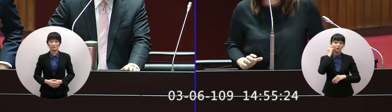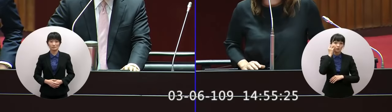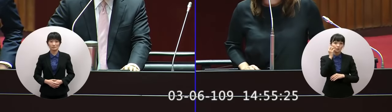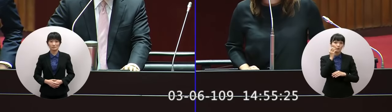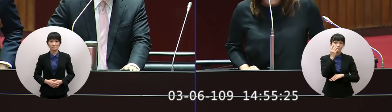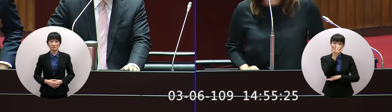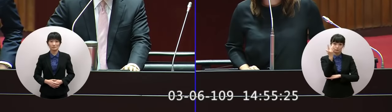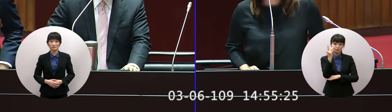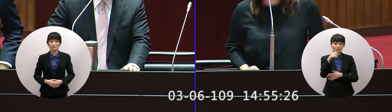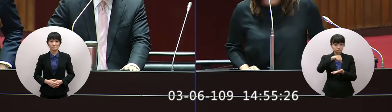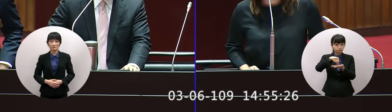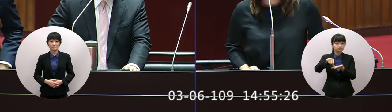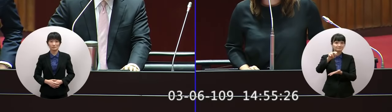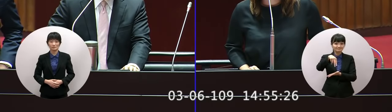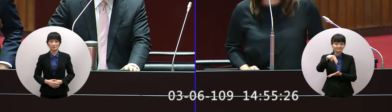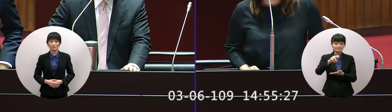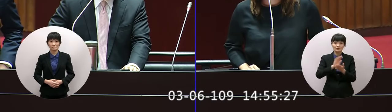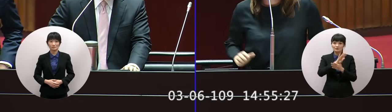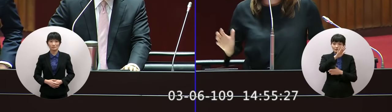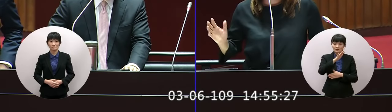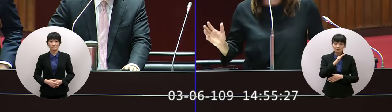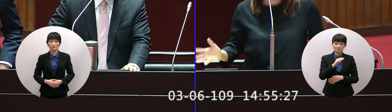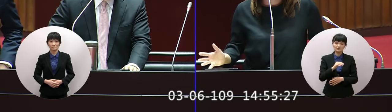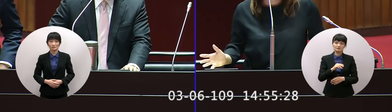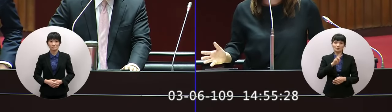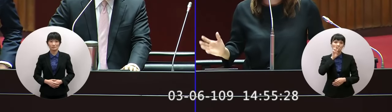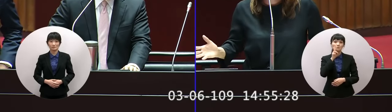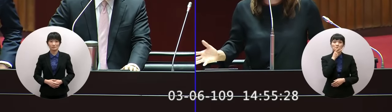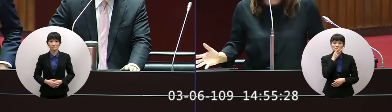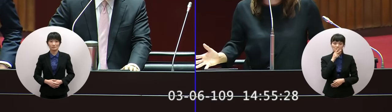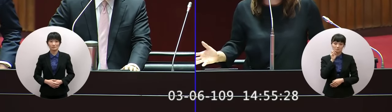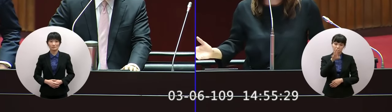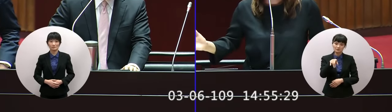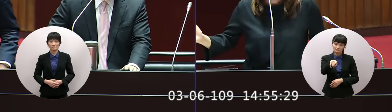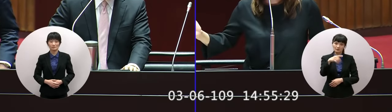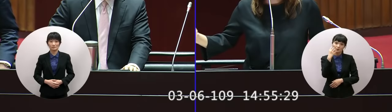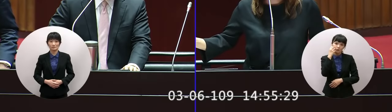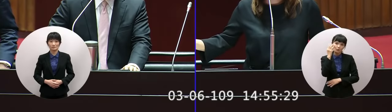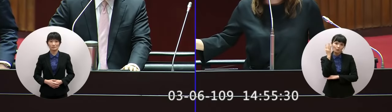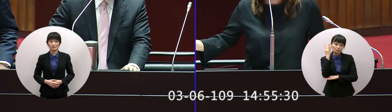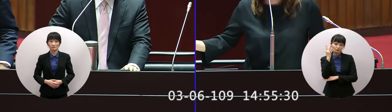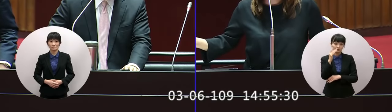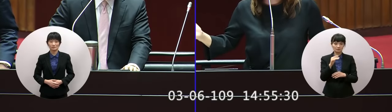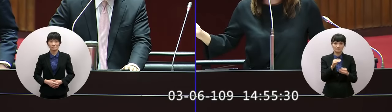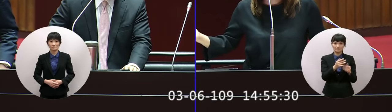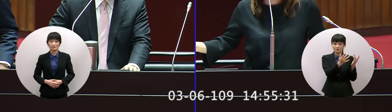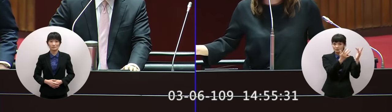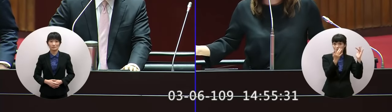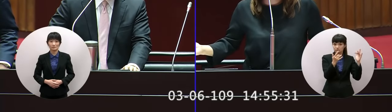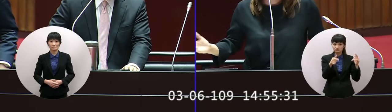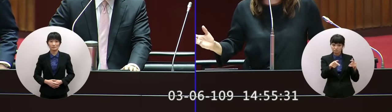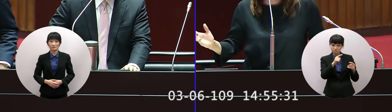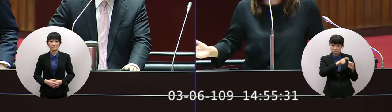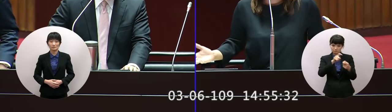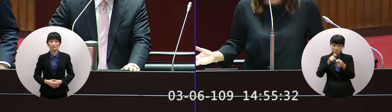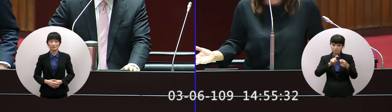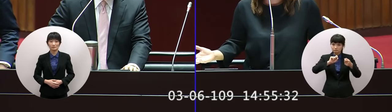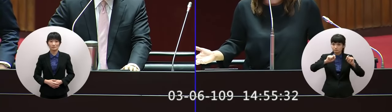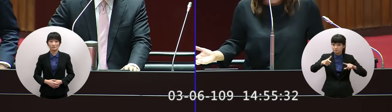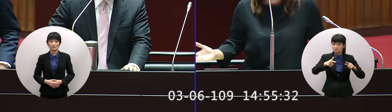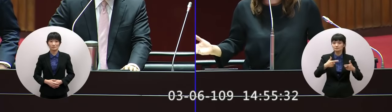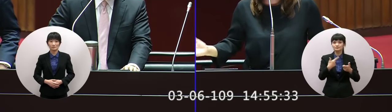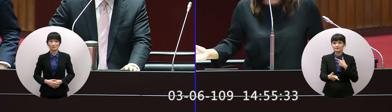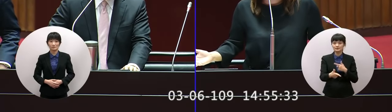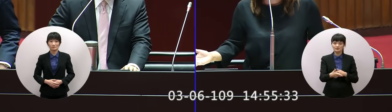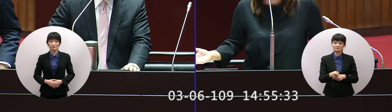林用，不是造林的树种，又要他们砍。可是砍了以后， 种的其他树、种的其他竹子都不能